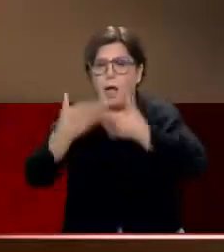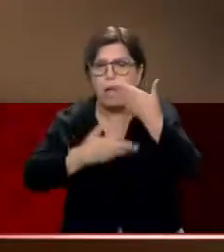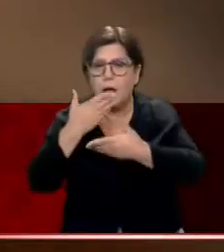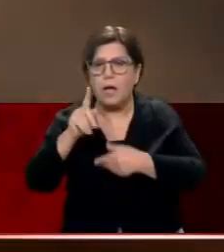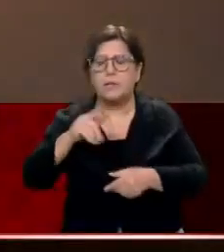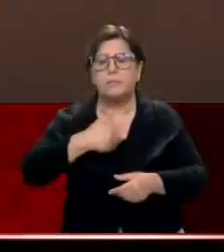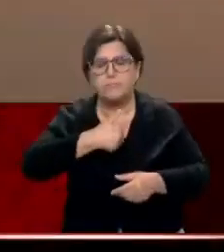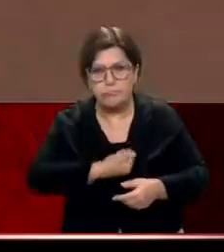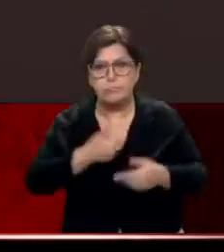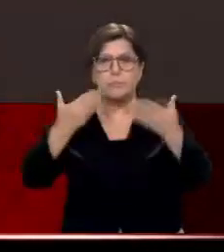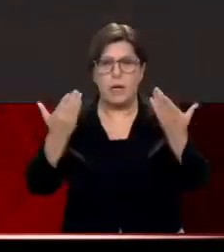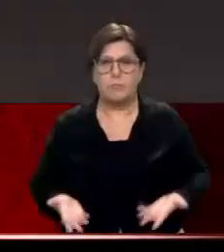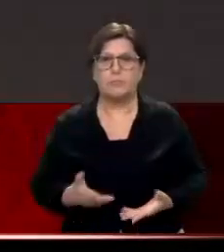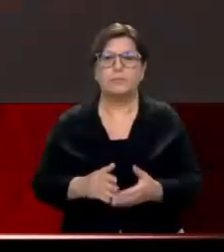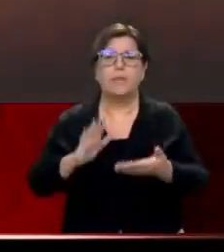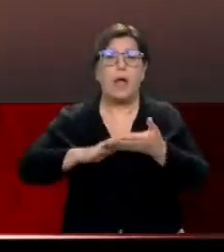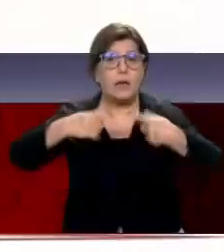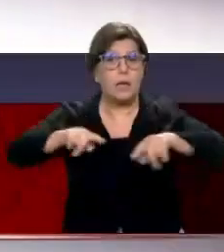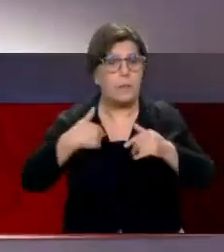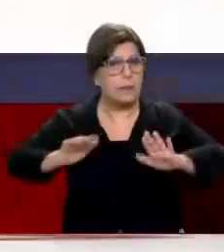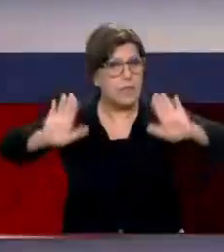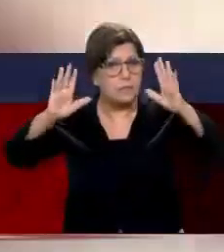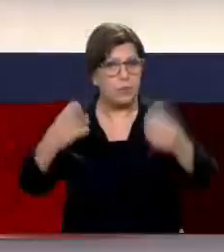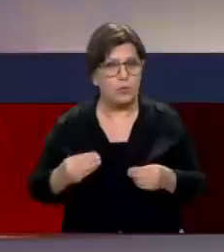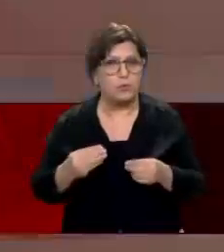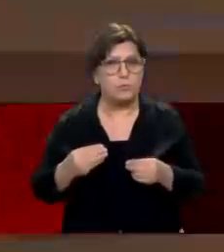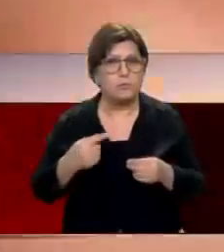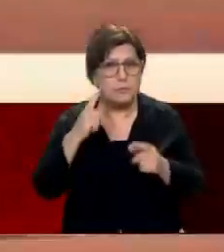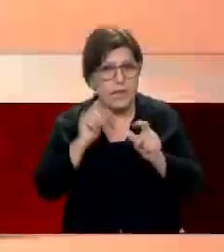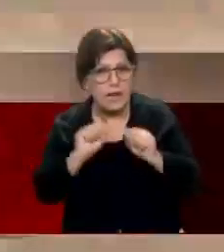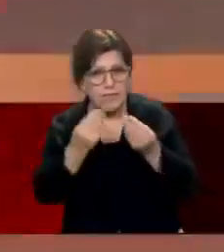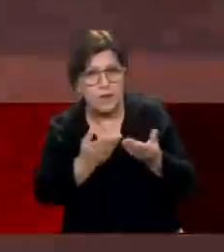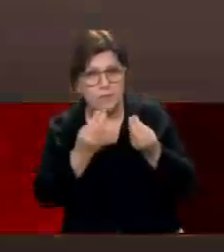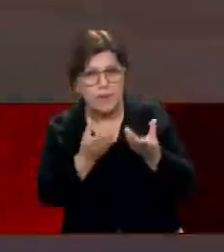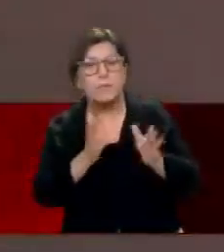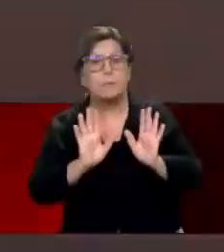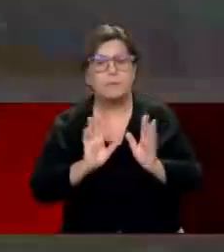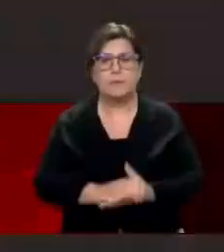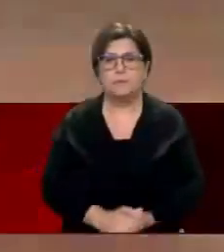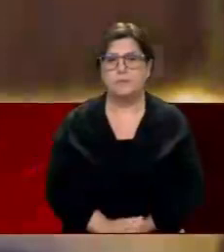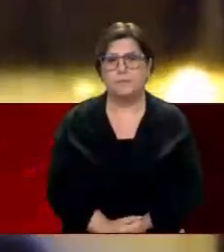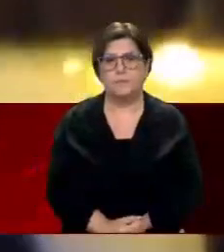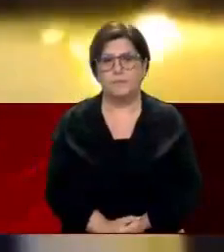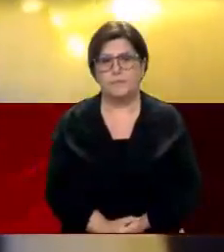yanına gönderiyorum Fatih. Arkadaşlar ben teslim oluyorum. Zarar vermedik sana herhalde. Hiçbir sıkıntımız yok. Gel